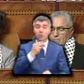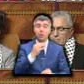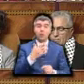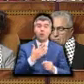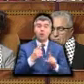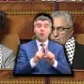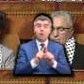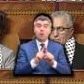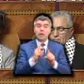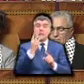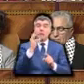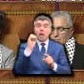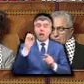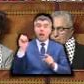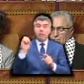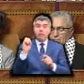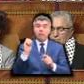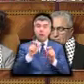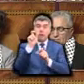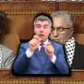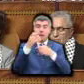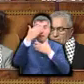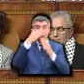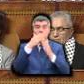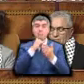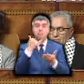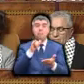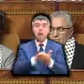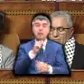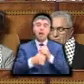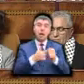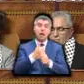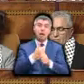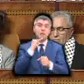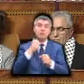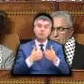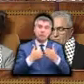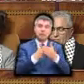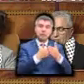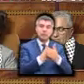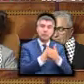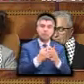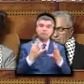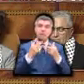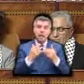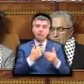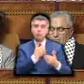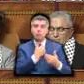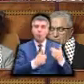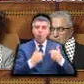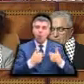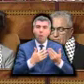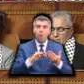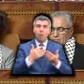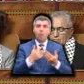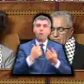من 3000 مغربي كل سنة، والإحصائيات والأرقام المهولة تعرفونها بخصوص عدد الحوادث والجرحى والقتلى، وتخلف